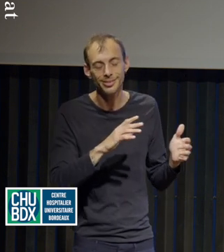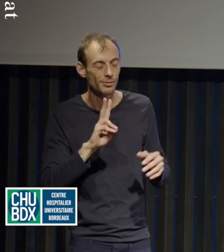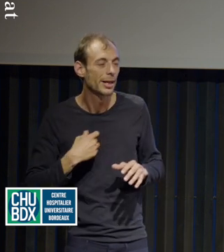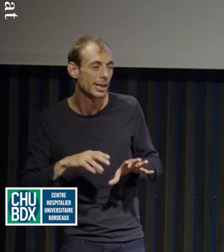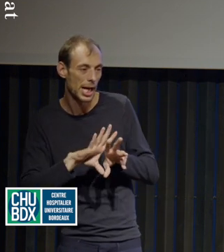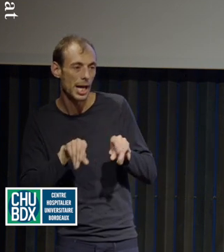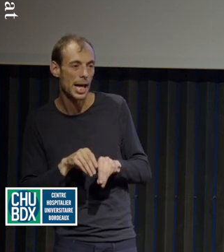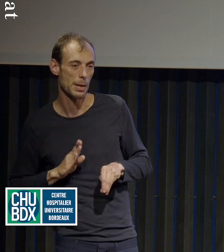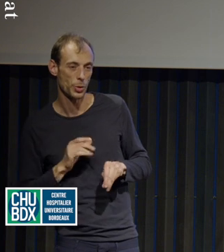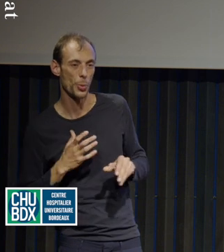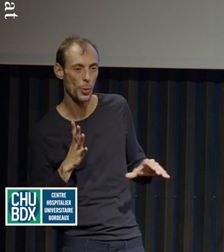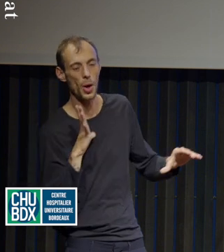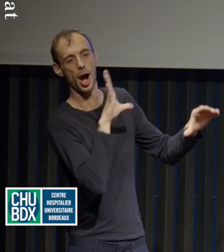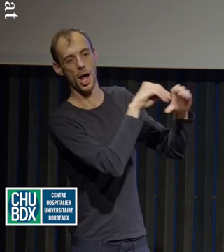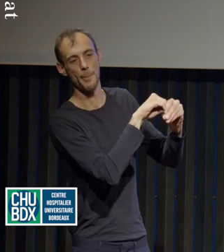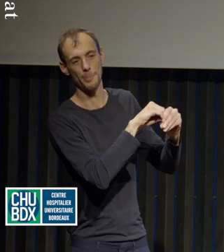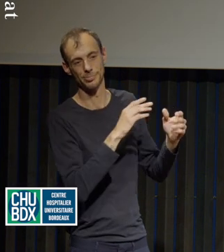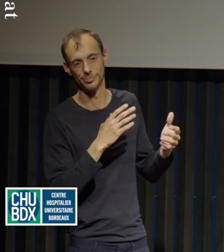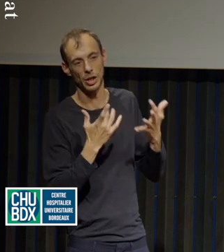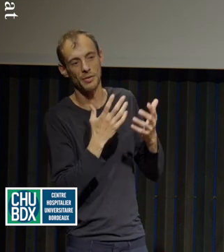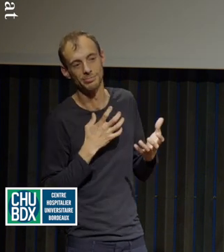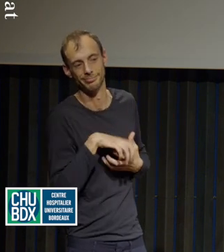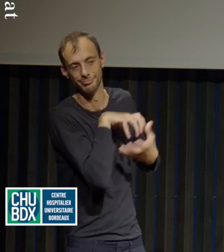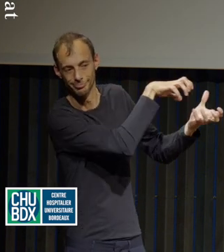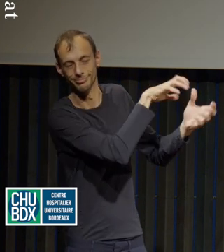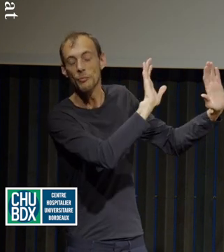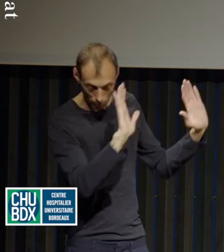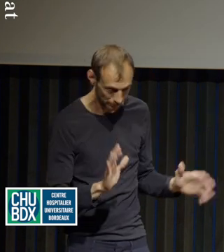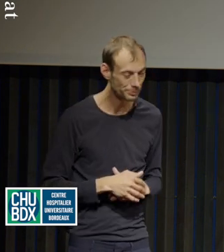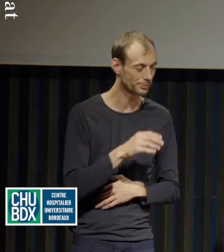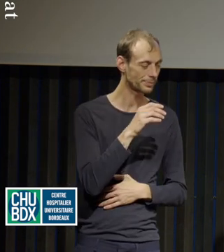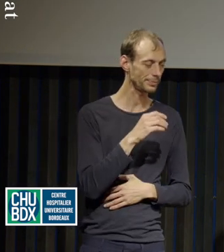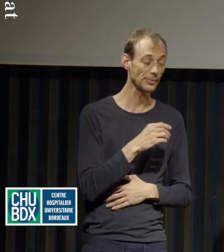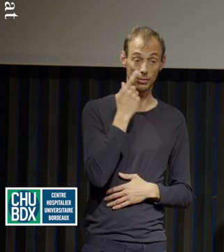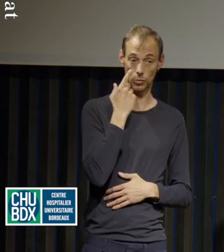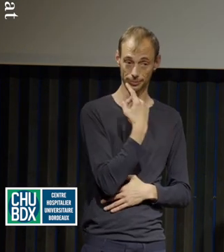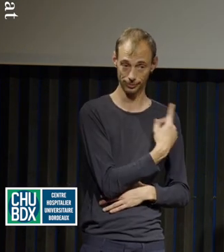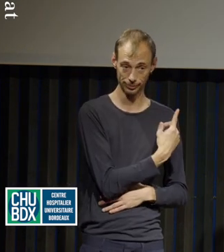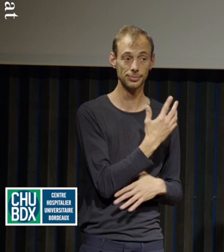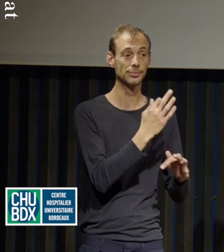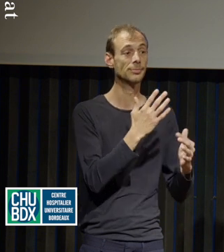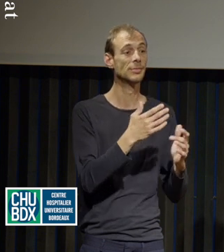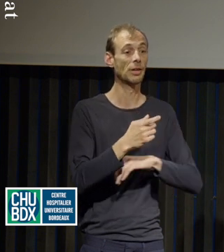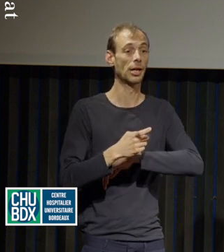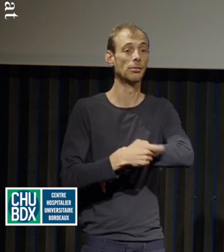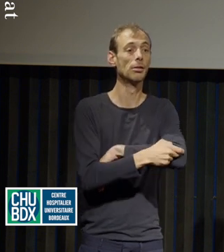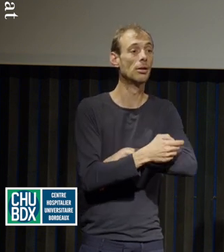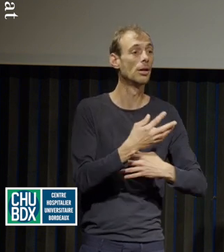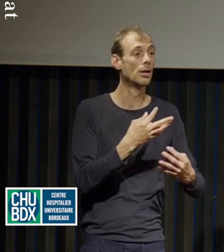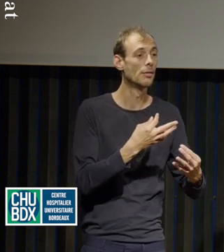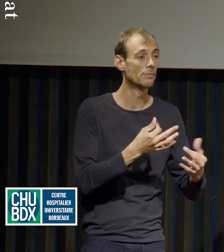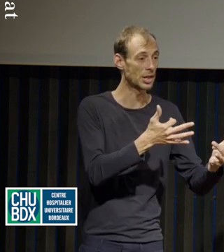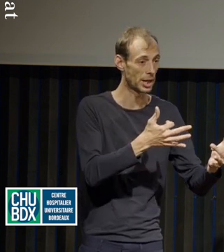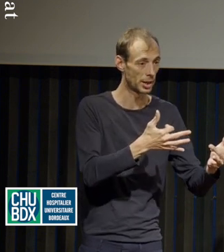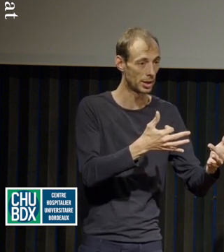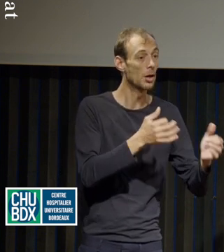aussi apporter une pierre à l'édifice, nous voyons que pour la vulnérabilité à l'addiction, on va pouvoir identifier un